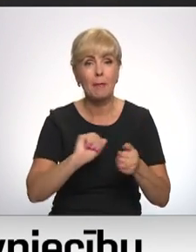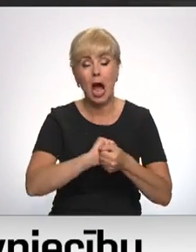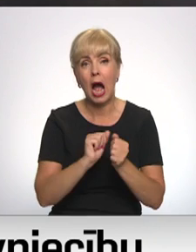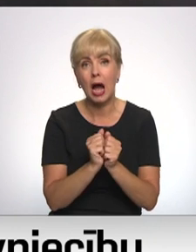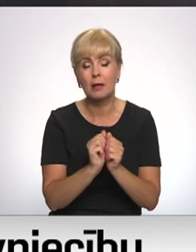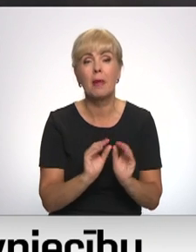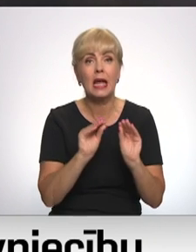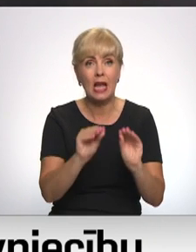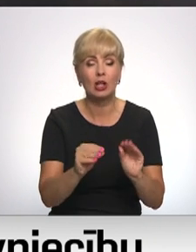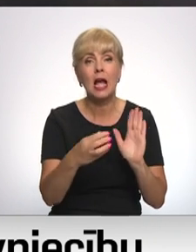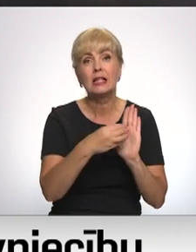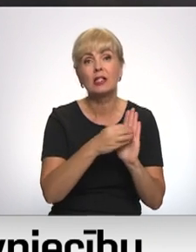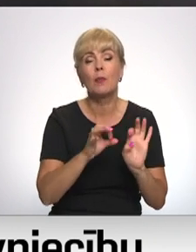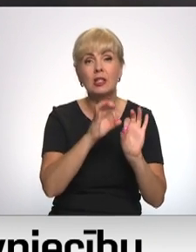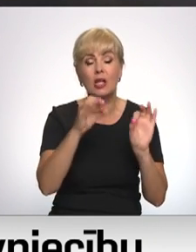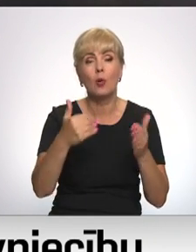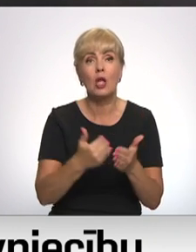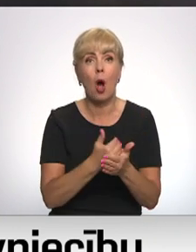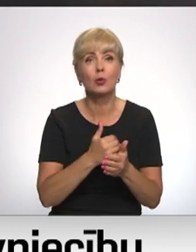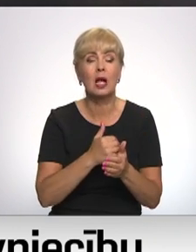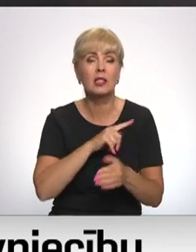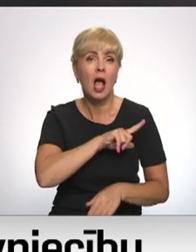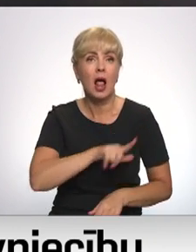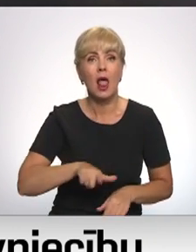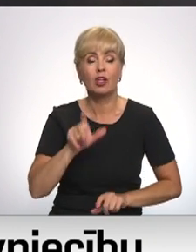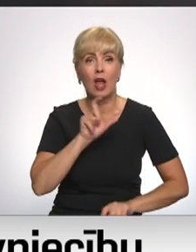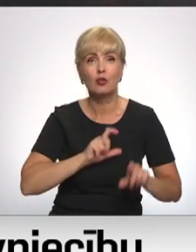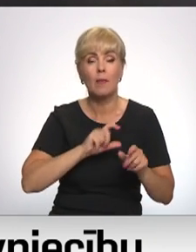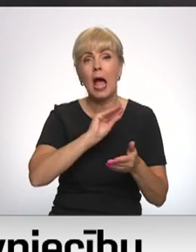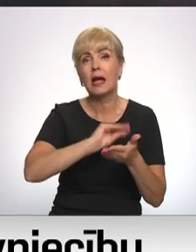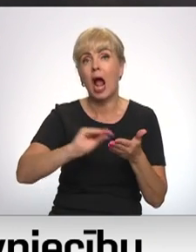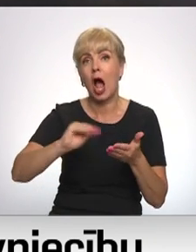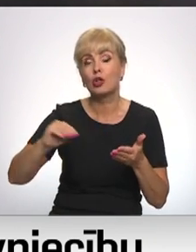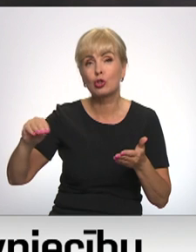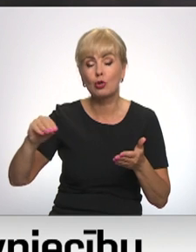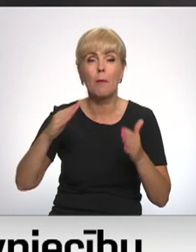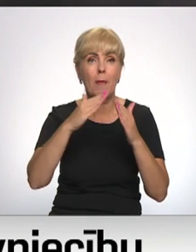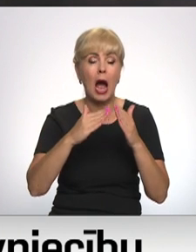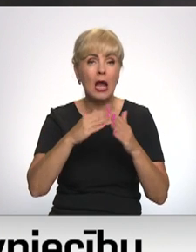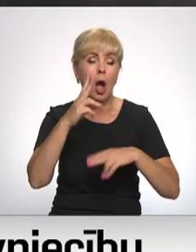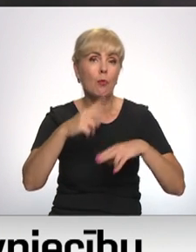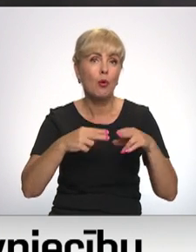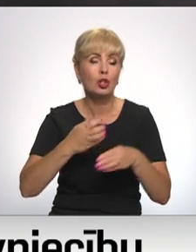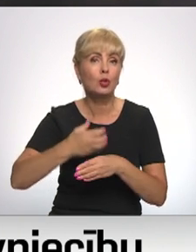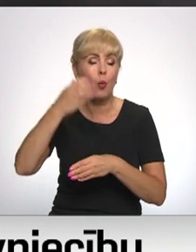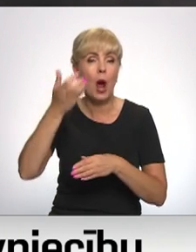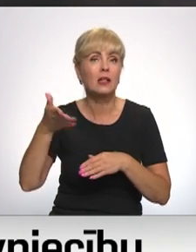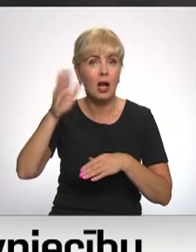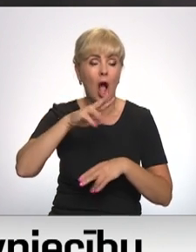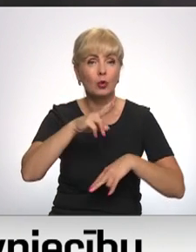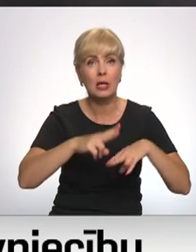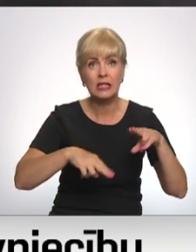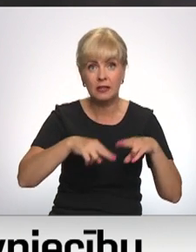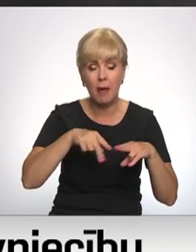ielikšanu. Šodien simboliski sākta jaunās Latvijas universitātes rakstumājas būvniecība Tornikalnā. Ar tās izbūvi paredzēts,